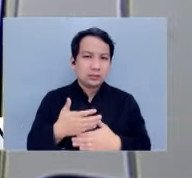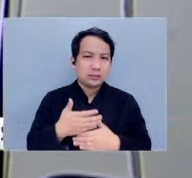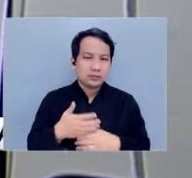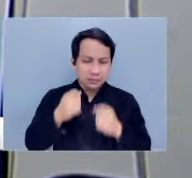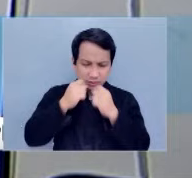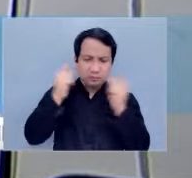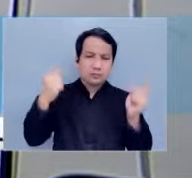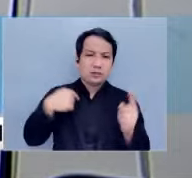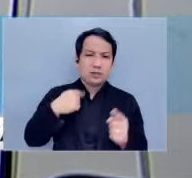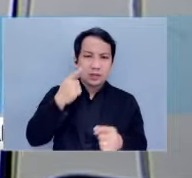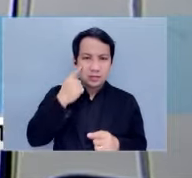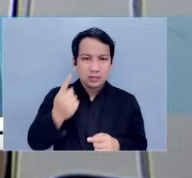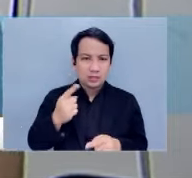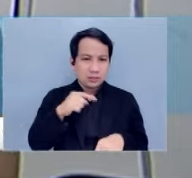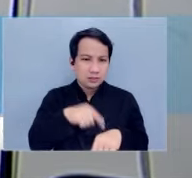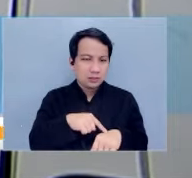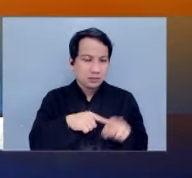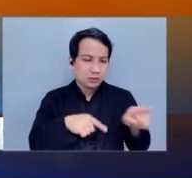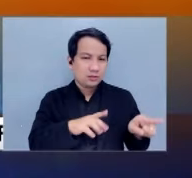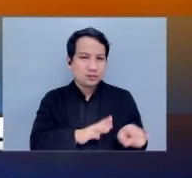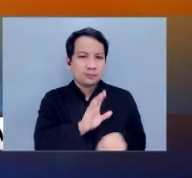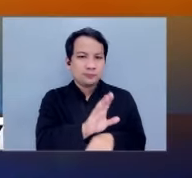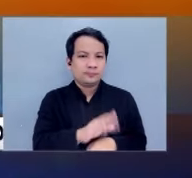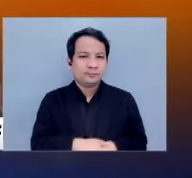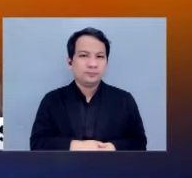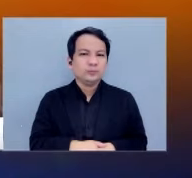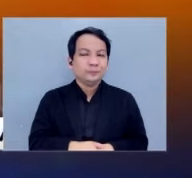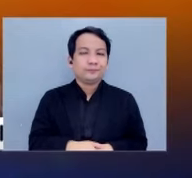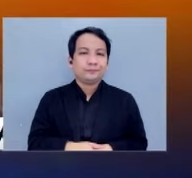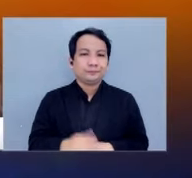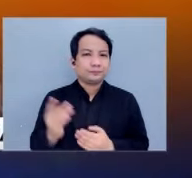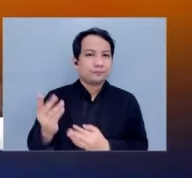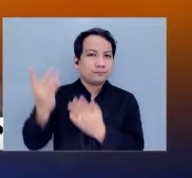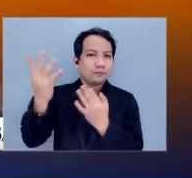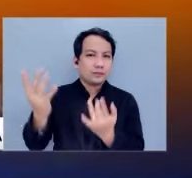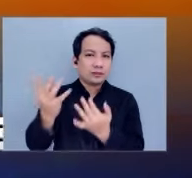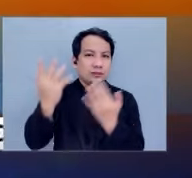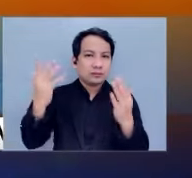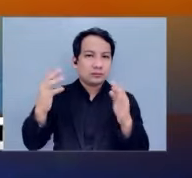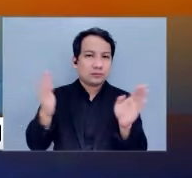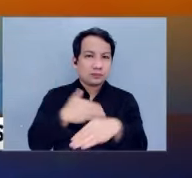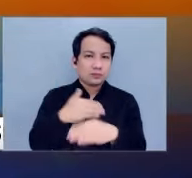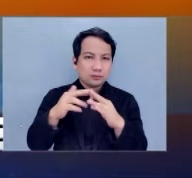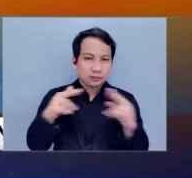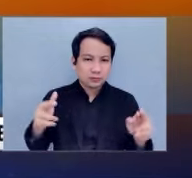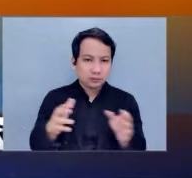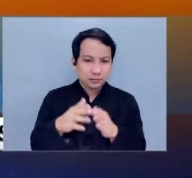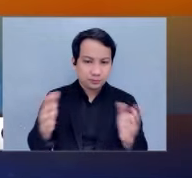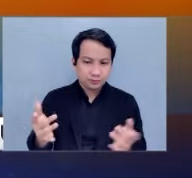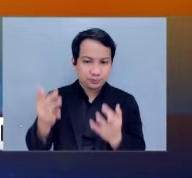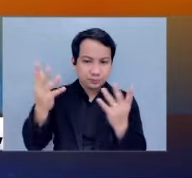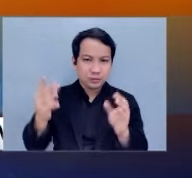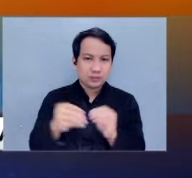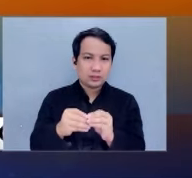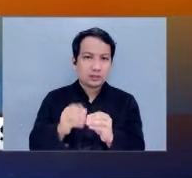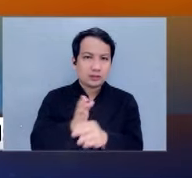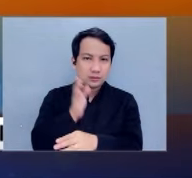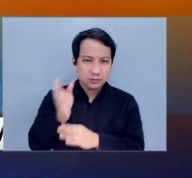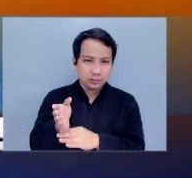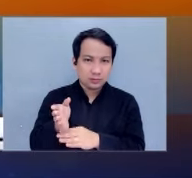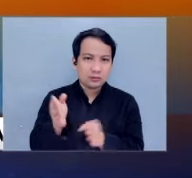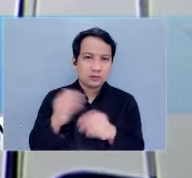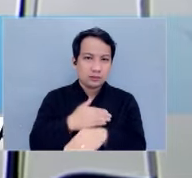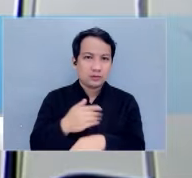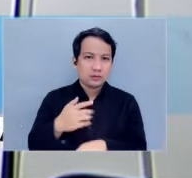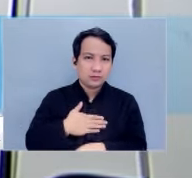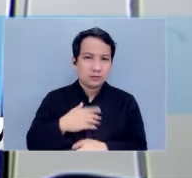is sobrang na ng usok sa kwarto ko. Then pumunta po ako sa kwarto ng kaibigan ko